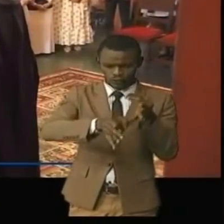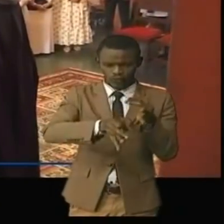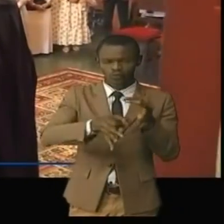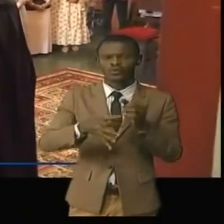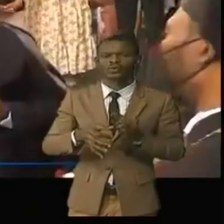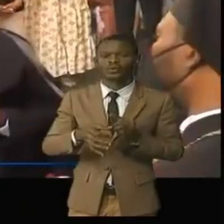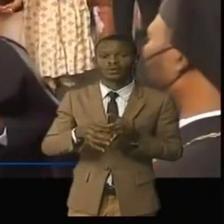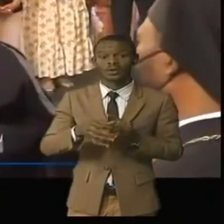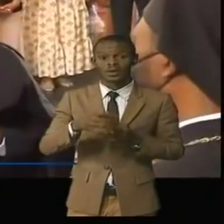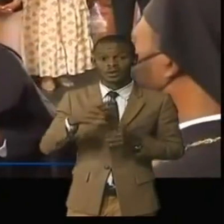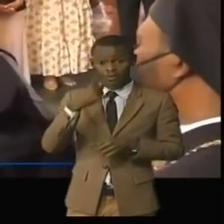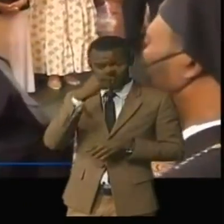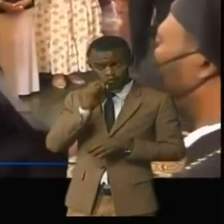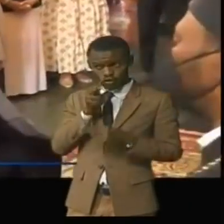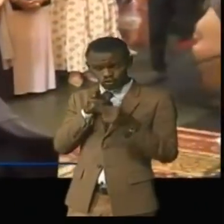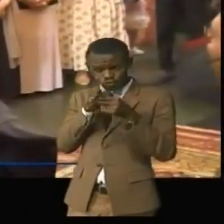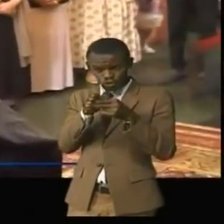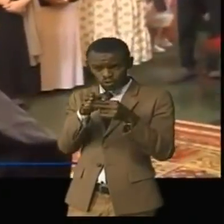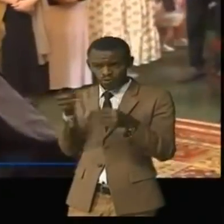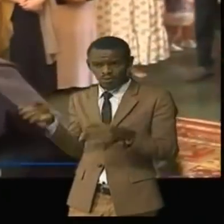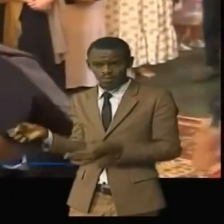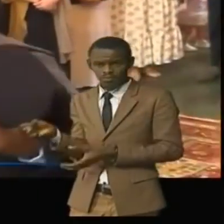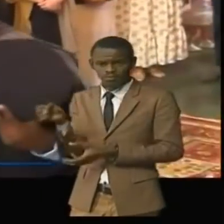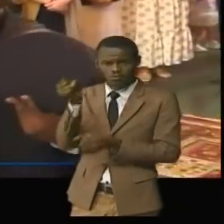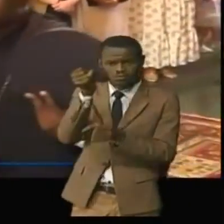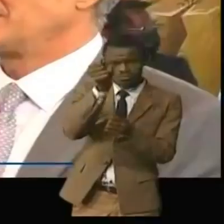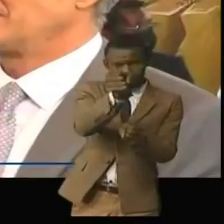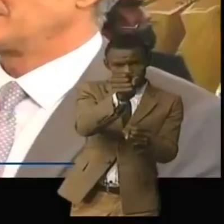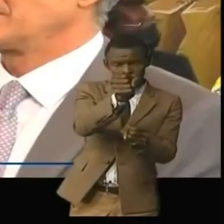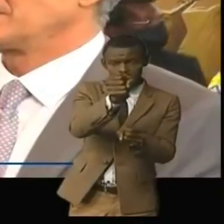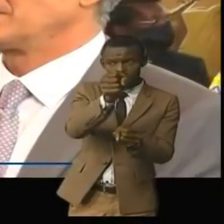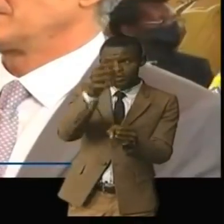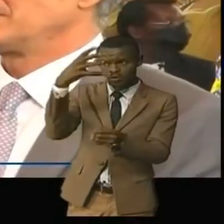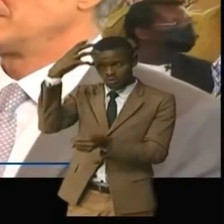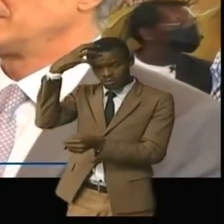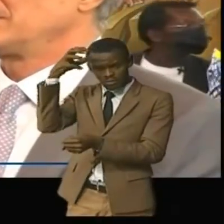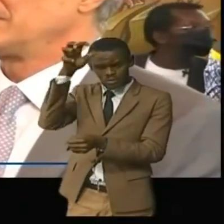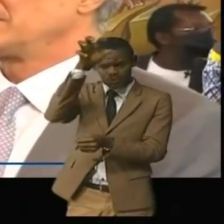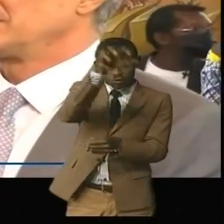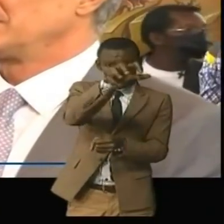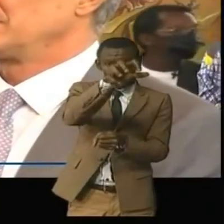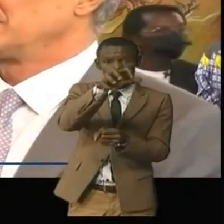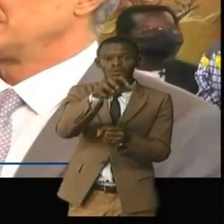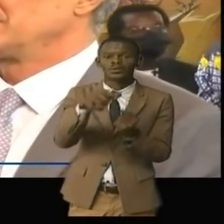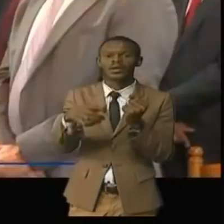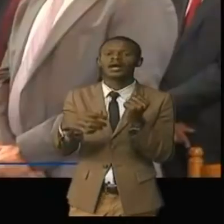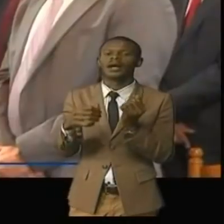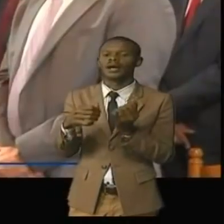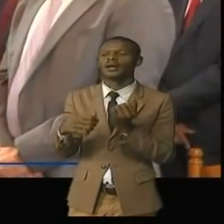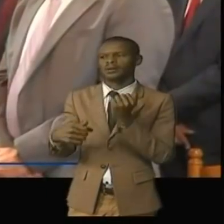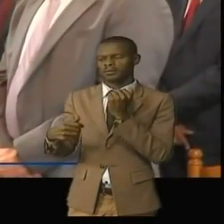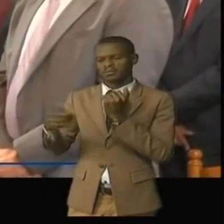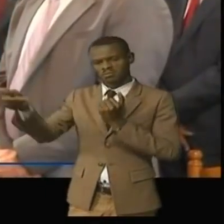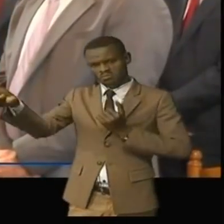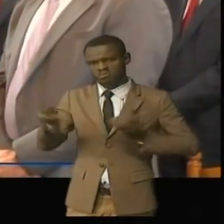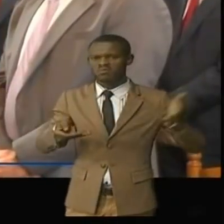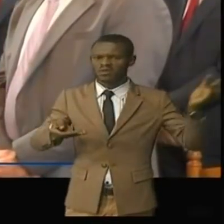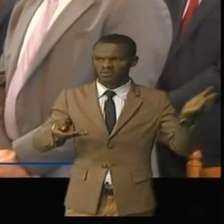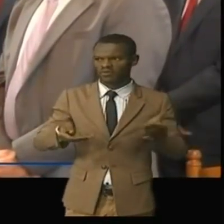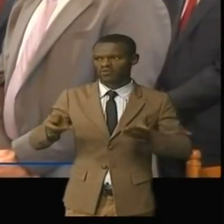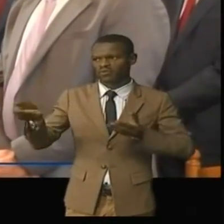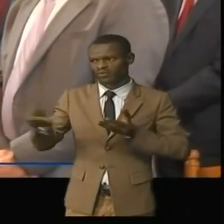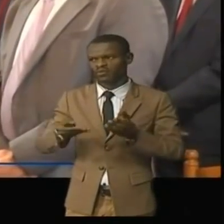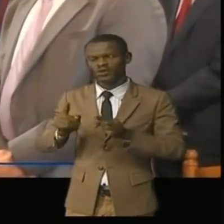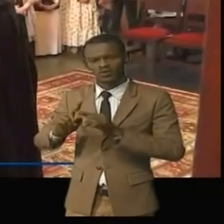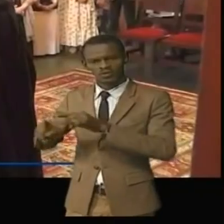marque, au nombre desquels se comptent des ambassadeurs et le président de la Commission électorale nationale indépendante, ont répondu présent. Quatre autres prêtres